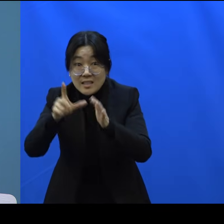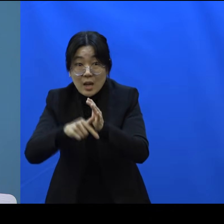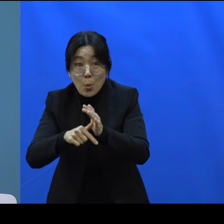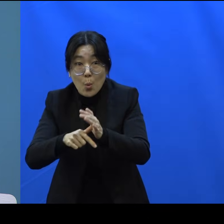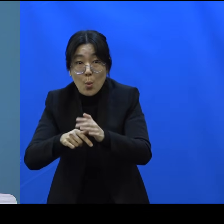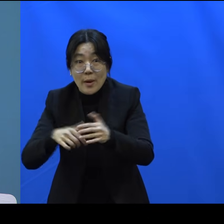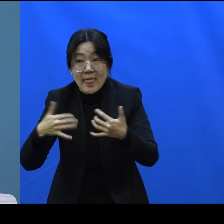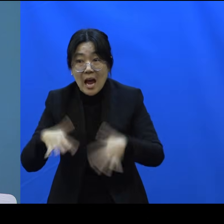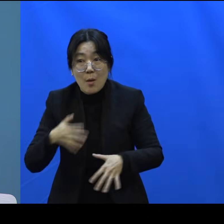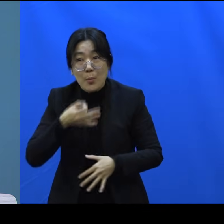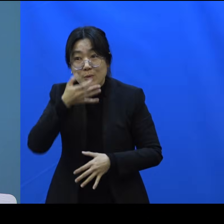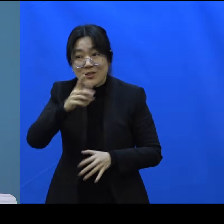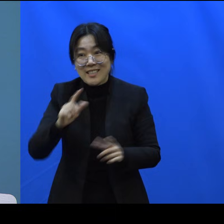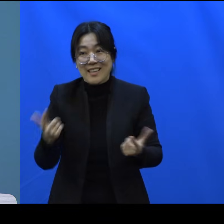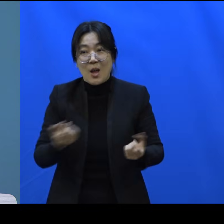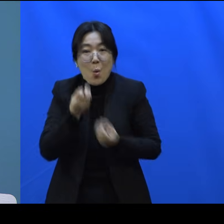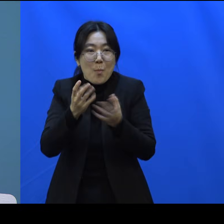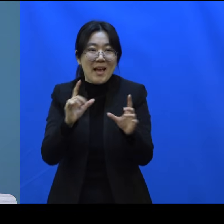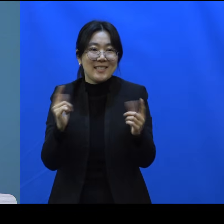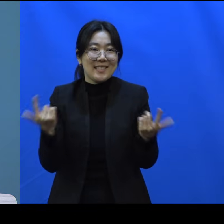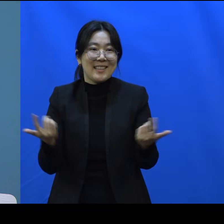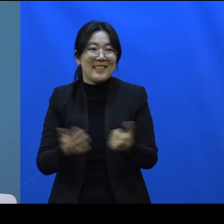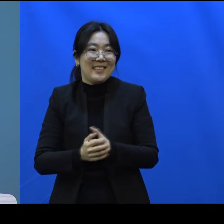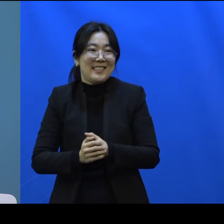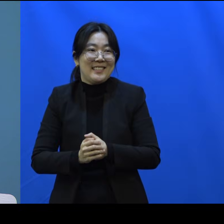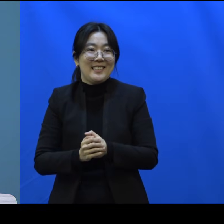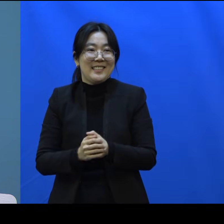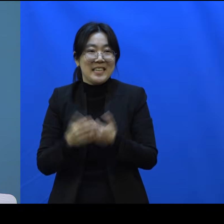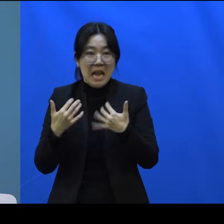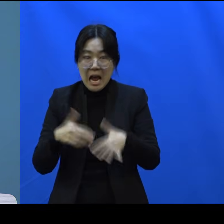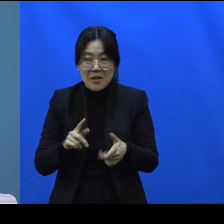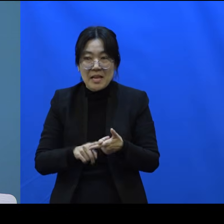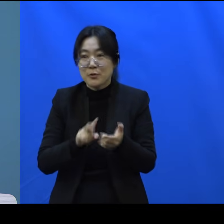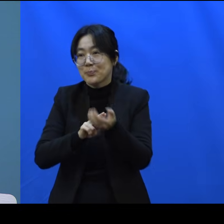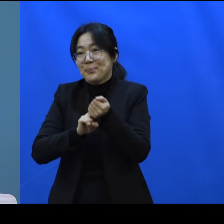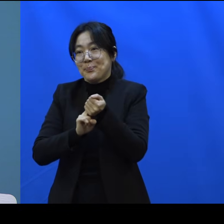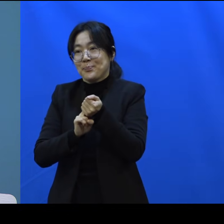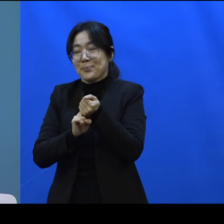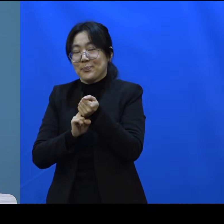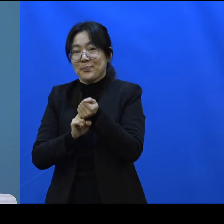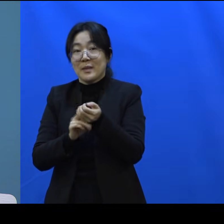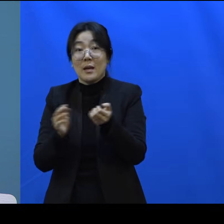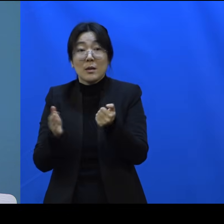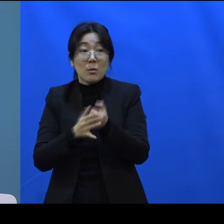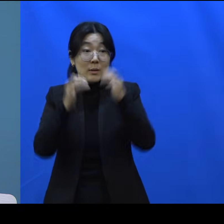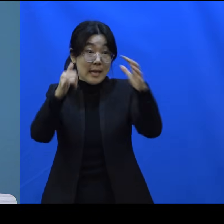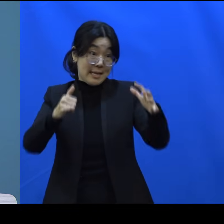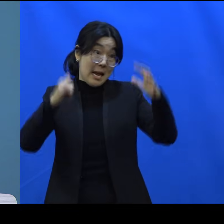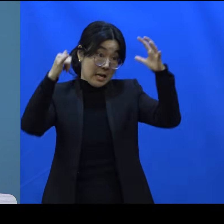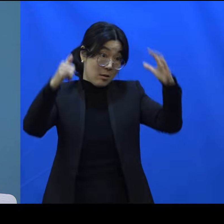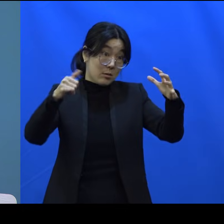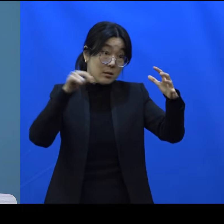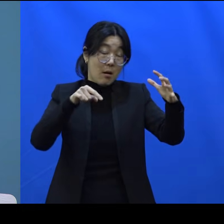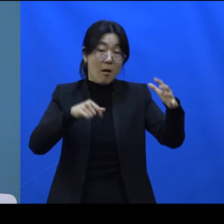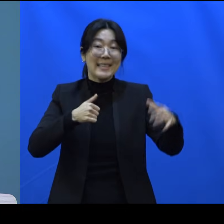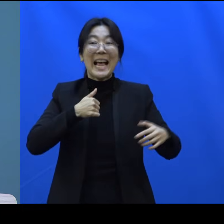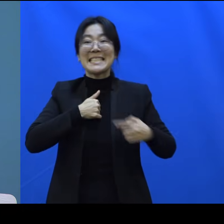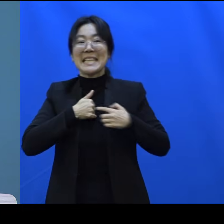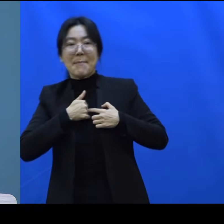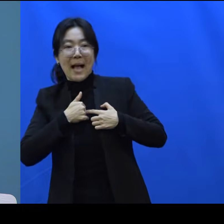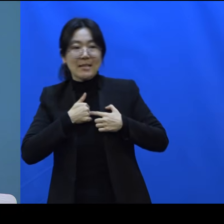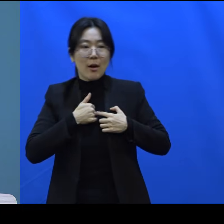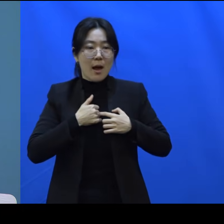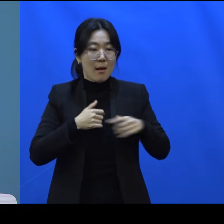오늘 이 세상은 자아도취가 심하죠. 자아도취. 그 세상에서 이 자신감 가져라. 늘